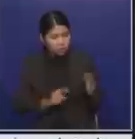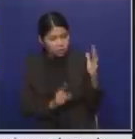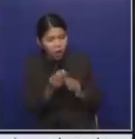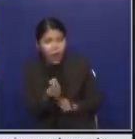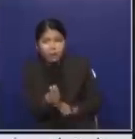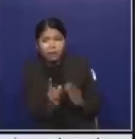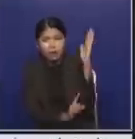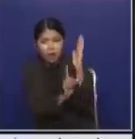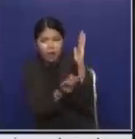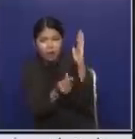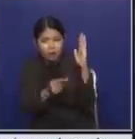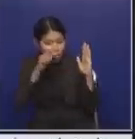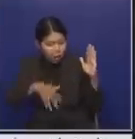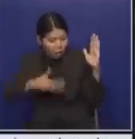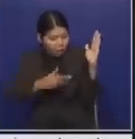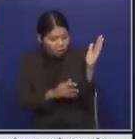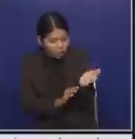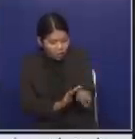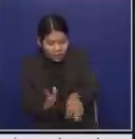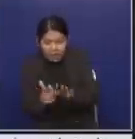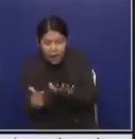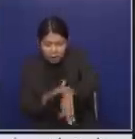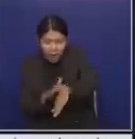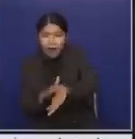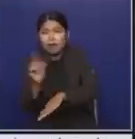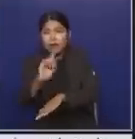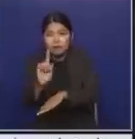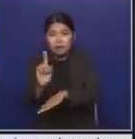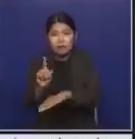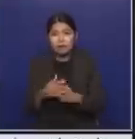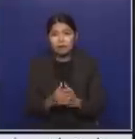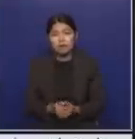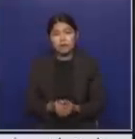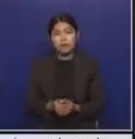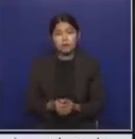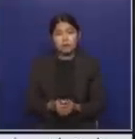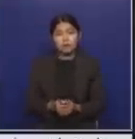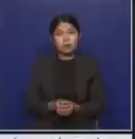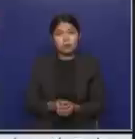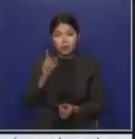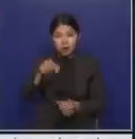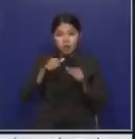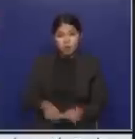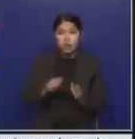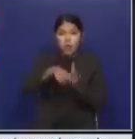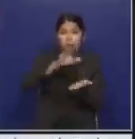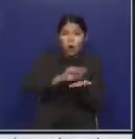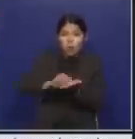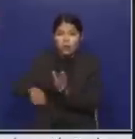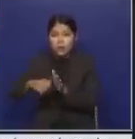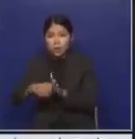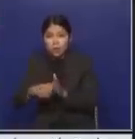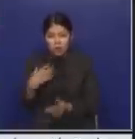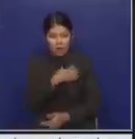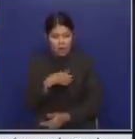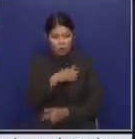แล้วเกิดน้ำร้อนลวกจะใช้ยาอะไรสารเคมีตัวไหนที่จะมีประสิทธิภาพสูงสุดในการเยียวยาเขาอยู่กับข้อมูลเขาไม่อยู่กับ